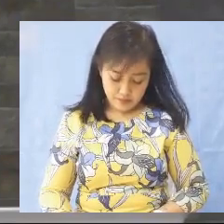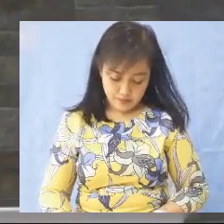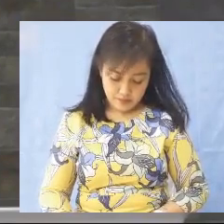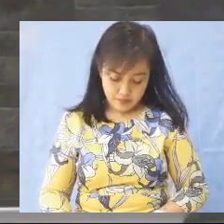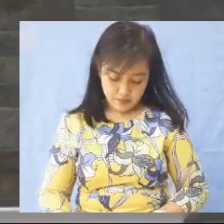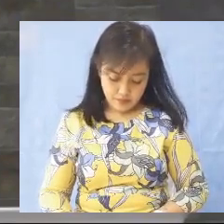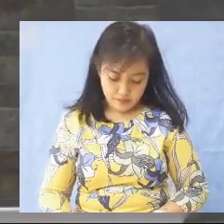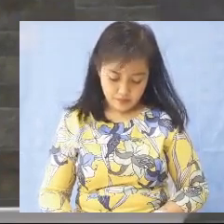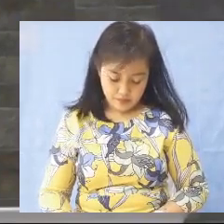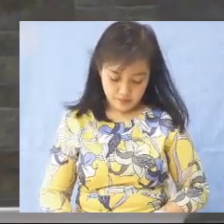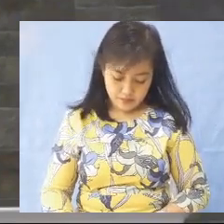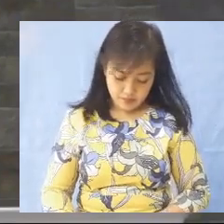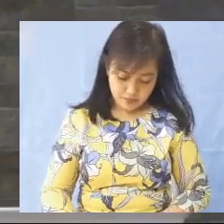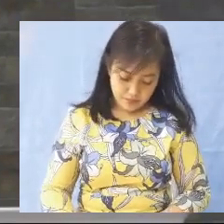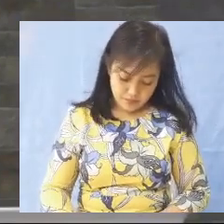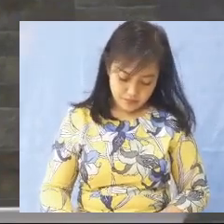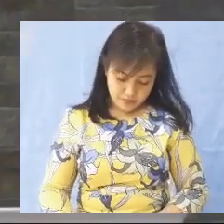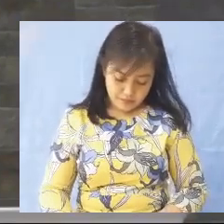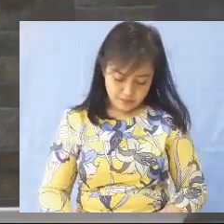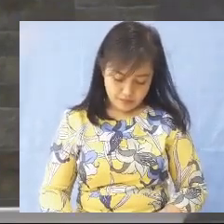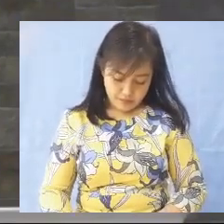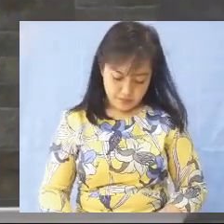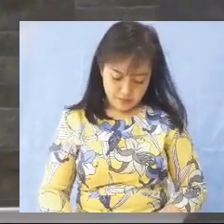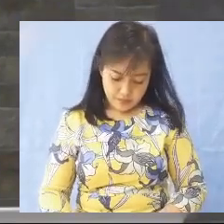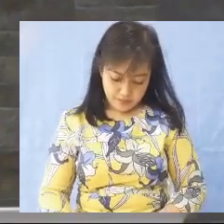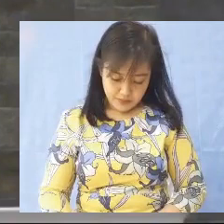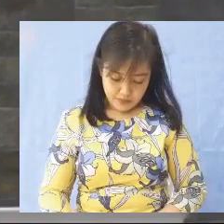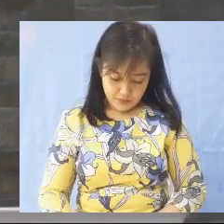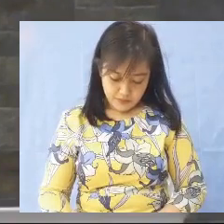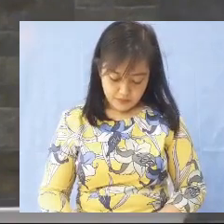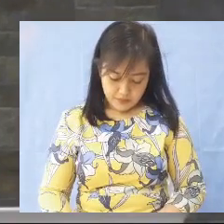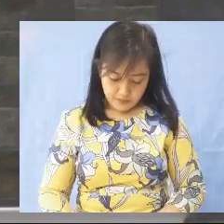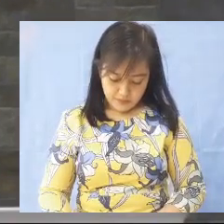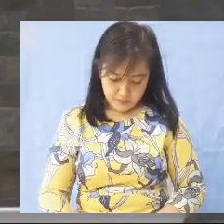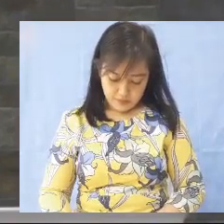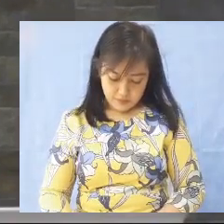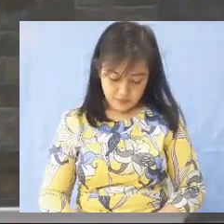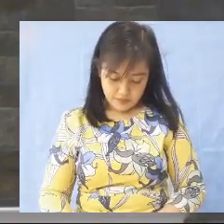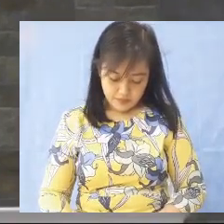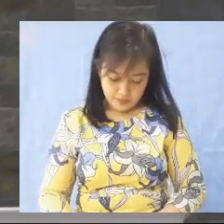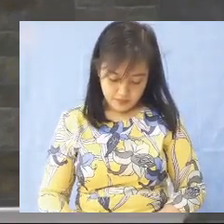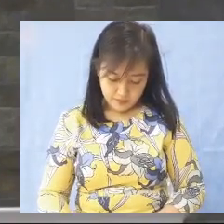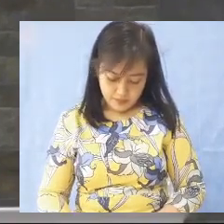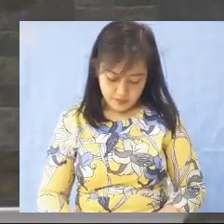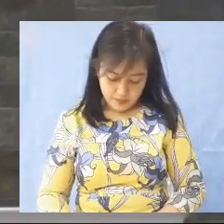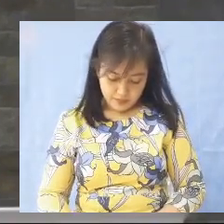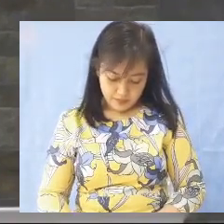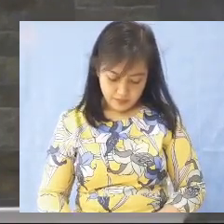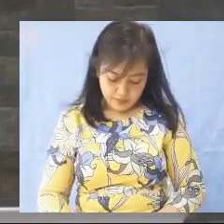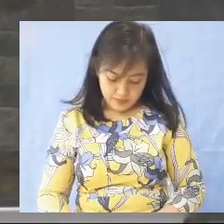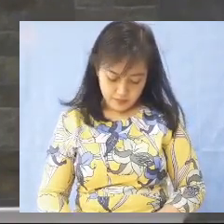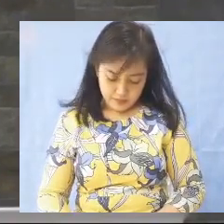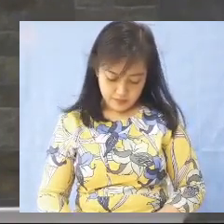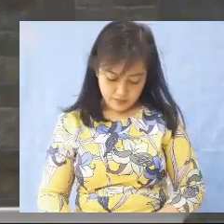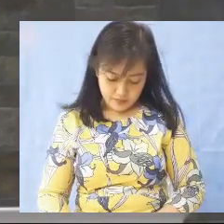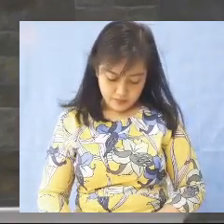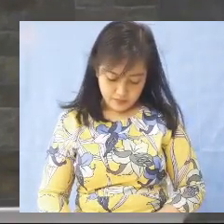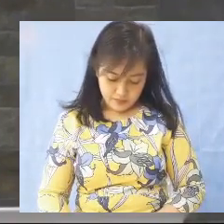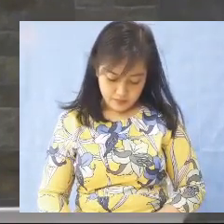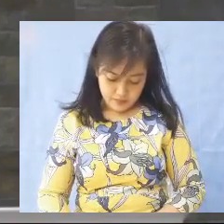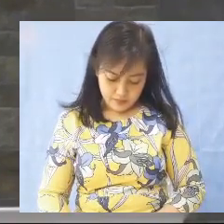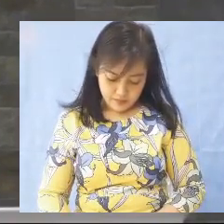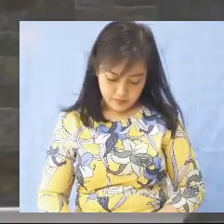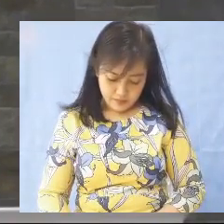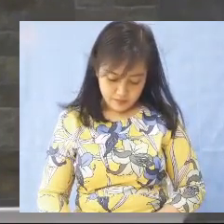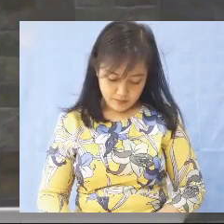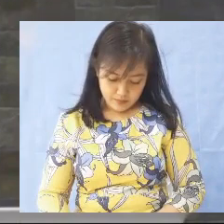it will sprout again, and that the tender branch thereof will not cease. Though the root thereof